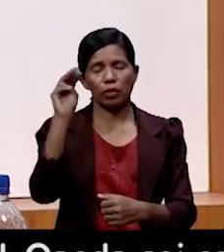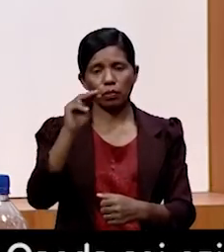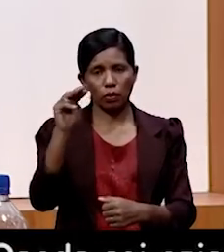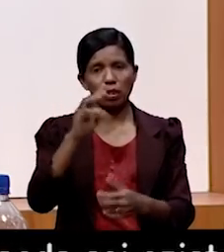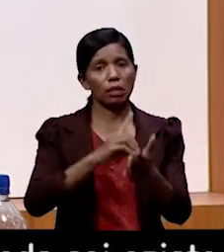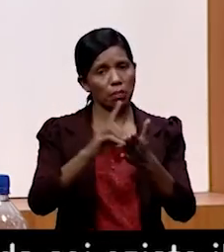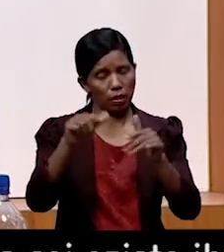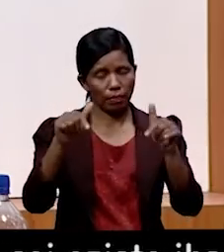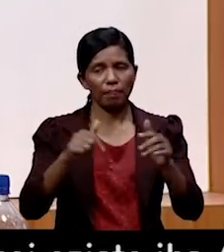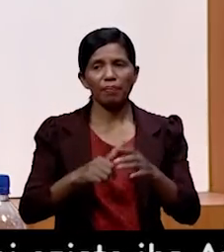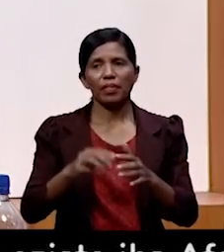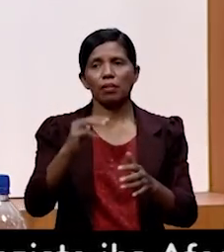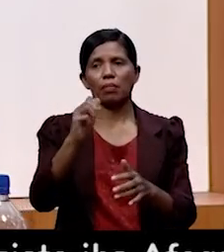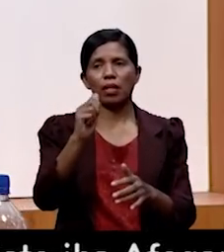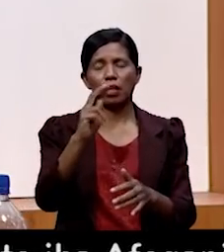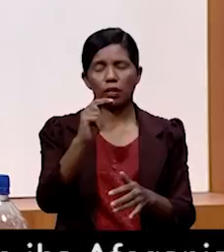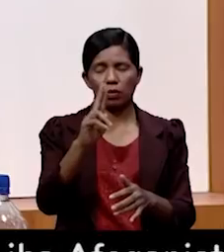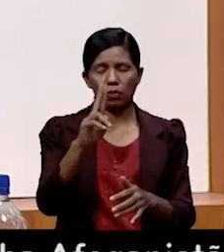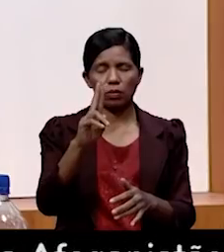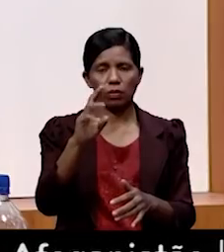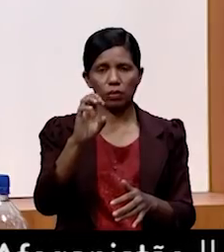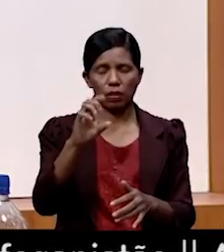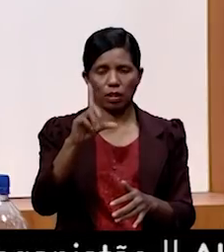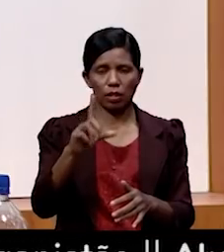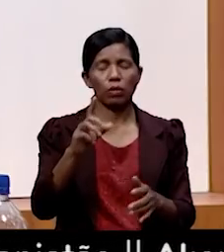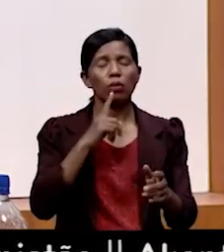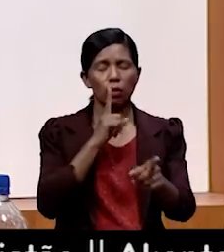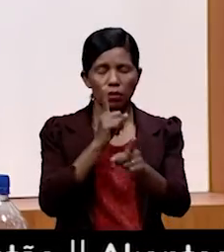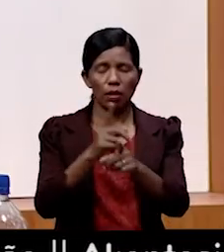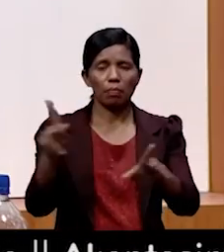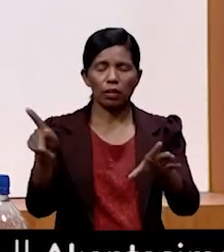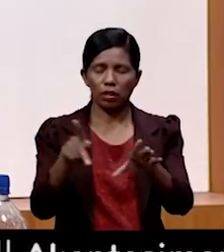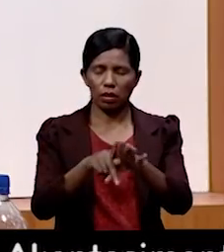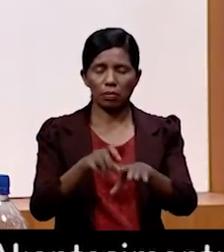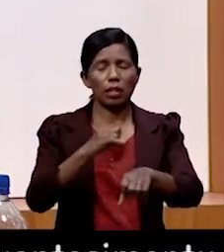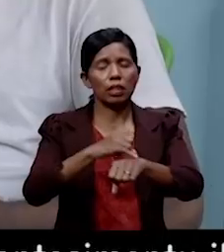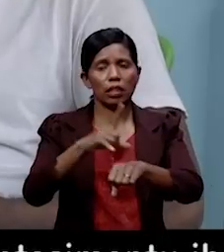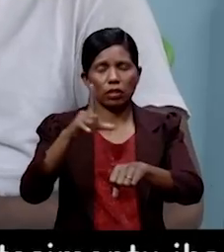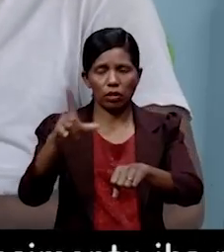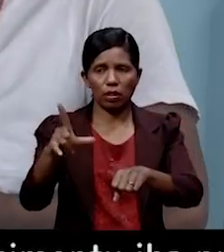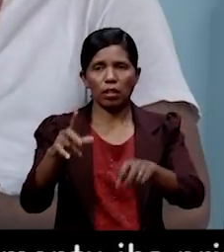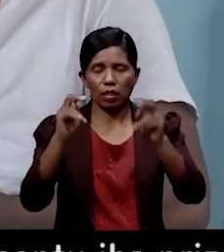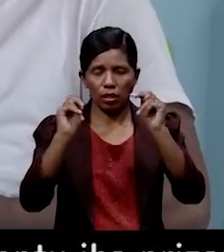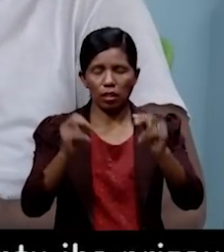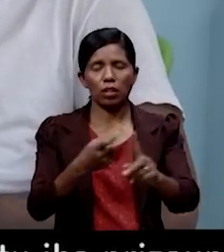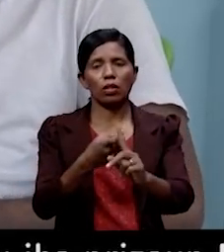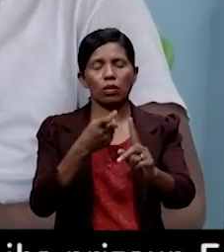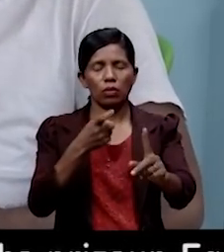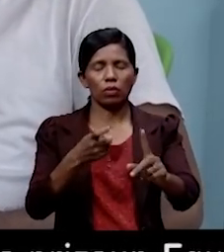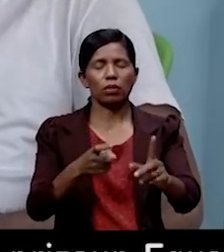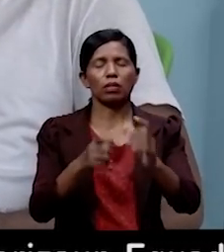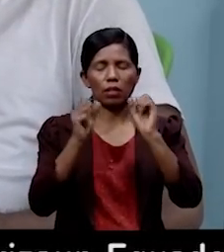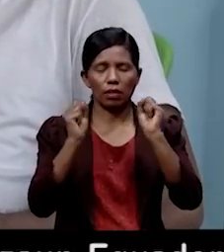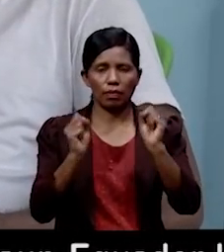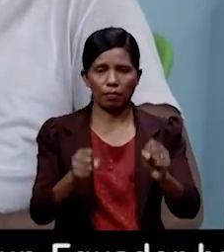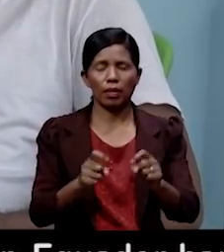ne. Manuel declara tui lolos artista sirenbe participa iha evento internasional ne tenki liuhusi kompetisaun